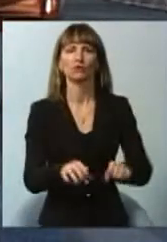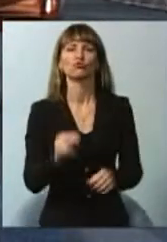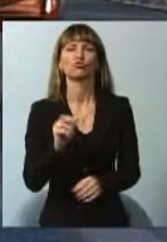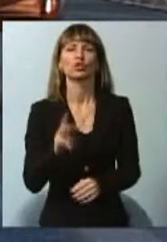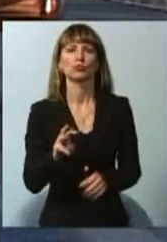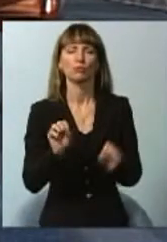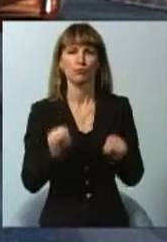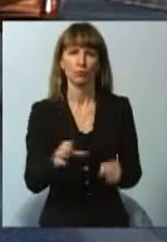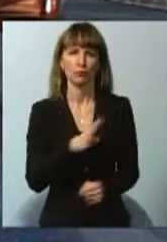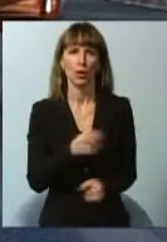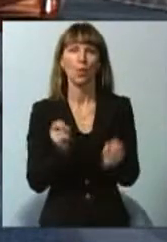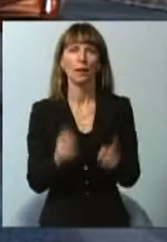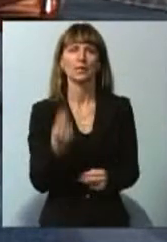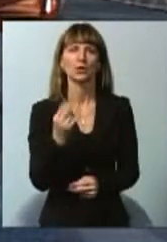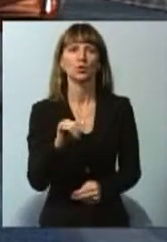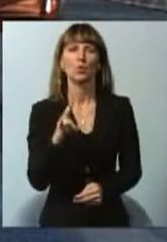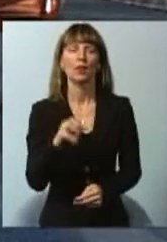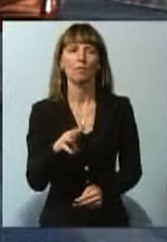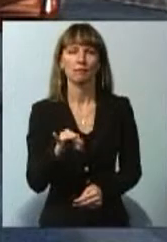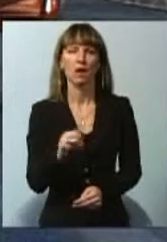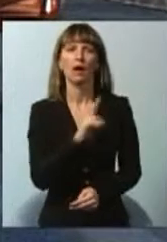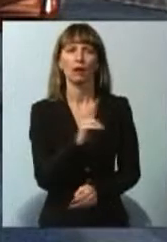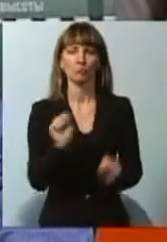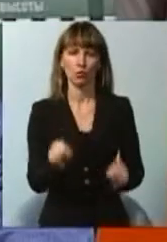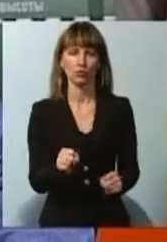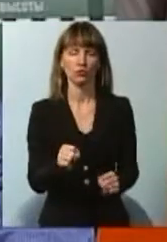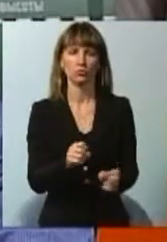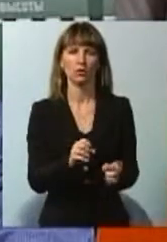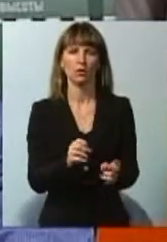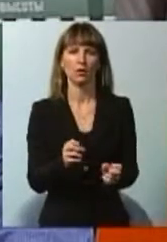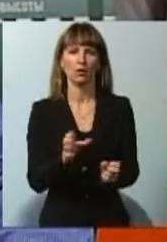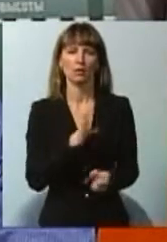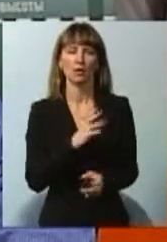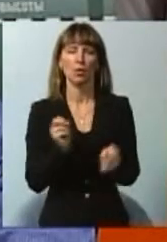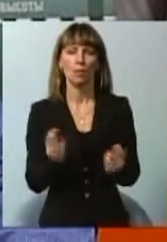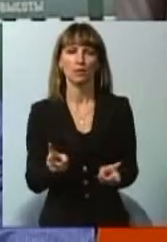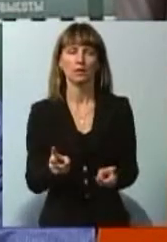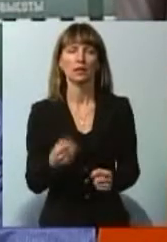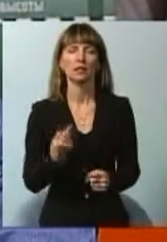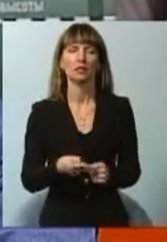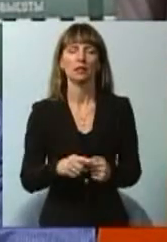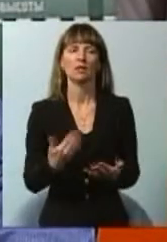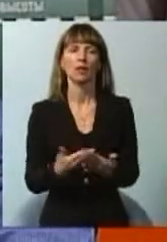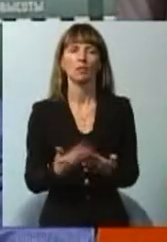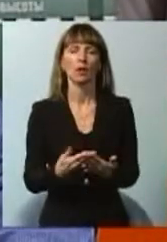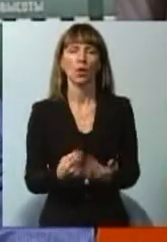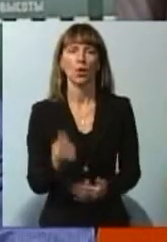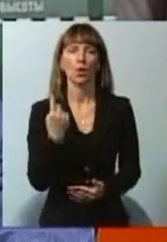бути загрожувати це цунамі, і кому саме воно може загрожувати? Цунамі – це, наприклад,